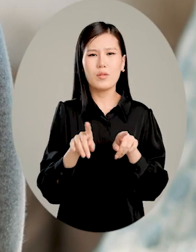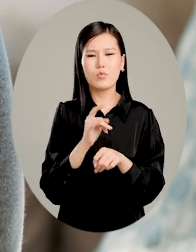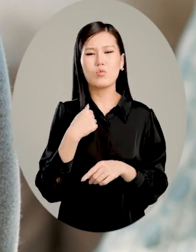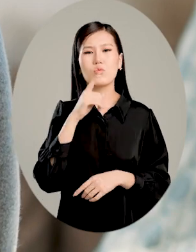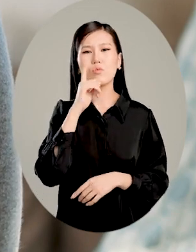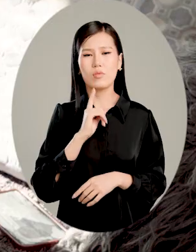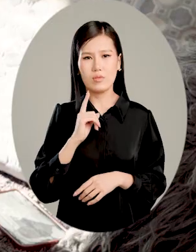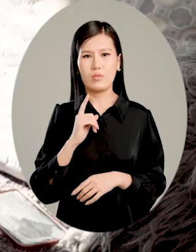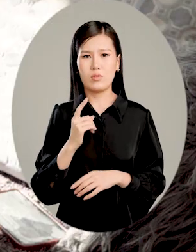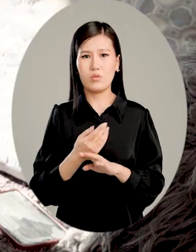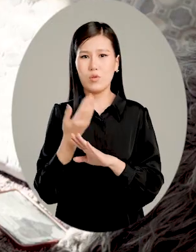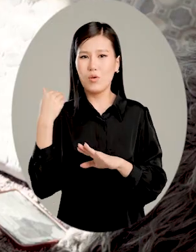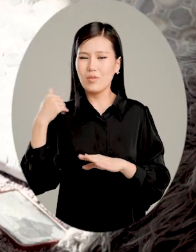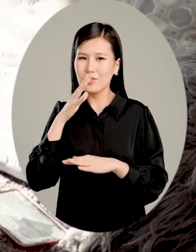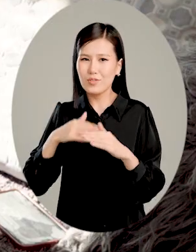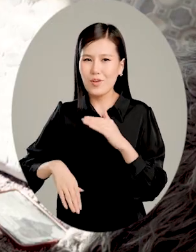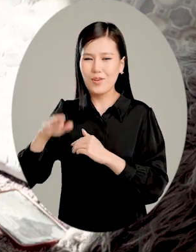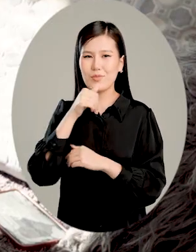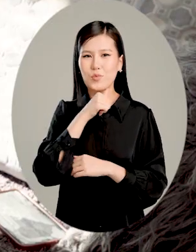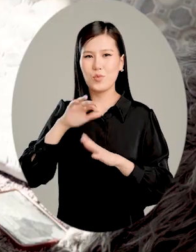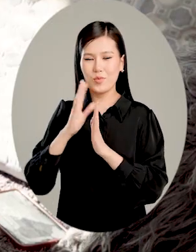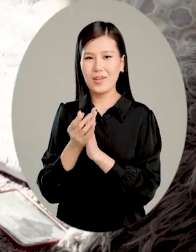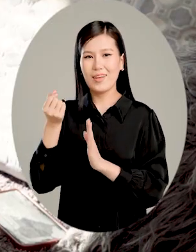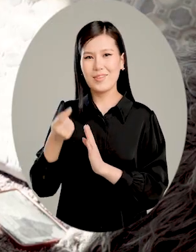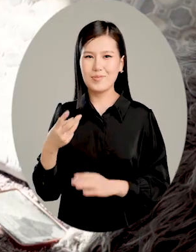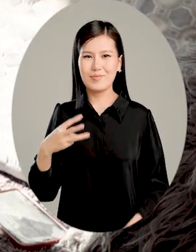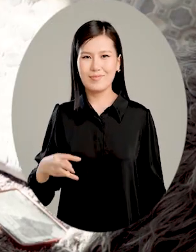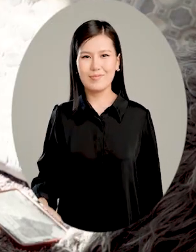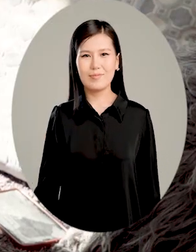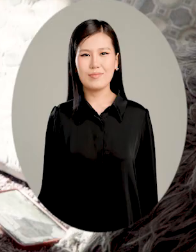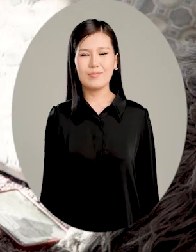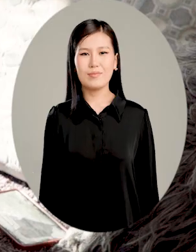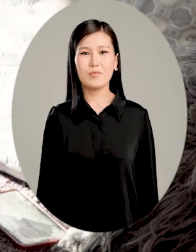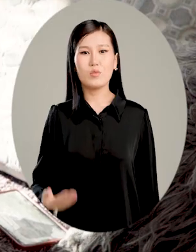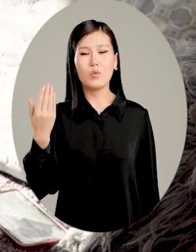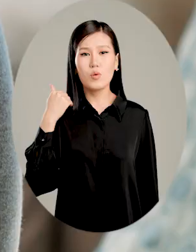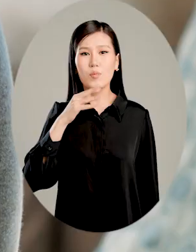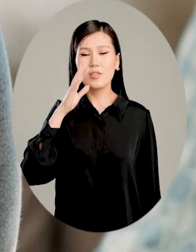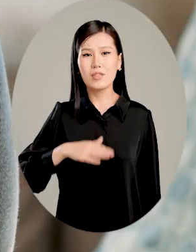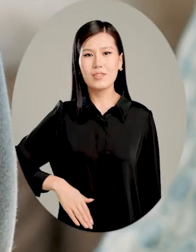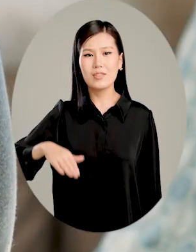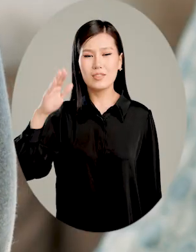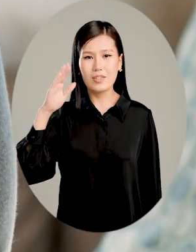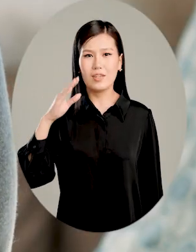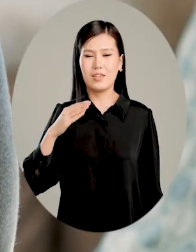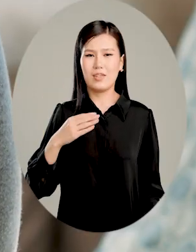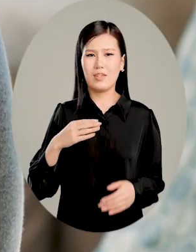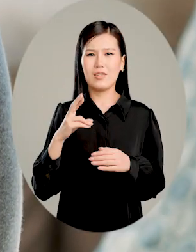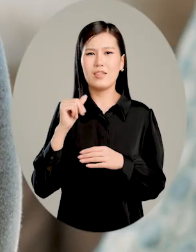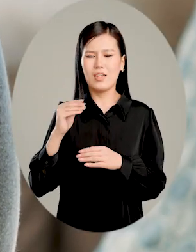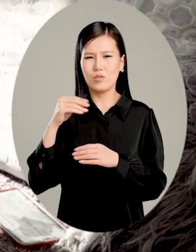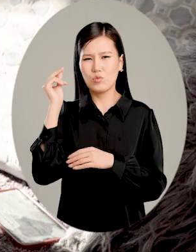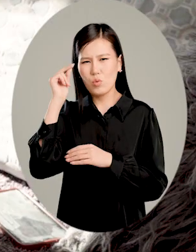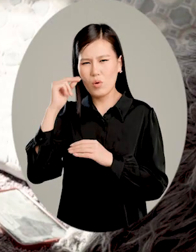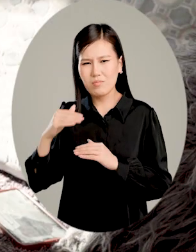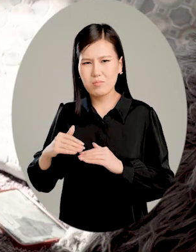хийдэмэн өөртөө. Арын бэлгийн нууцыг ер нь би бүгдийг мэддэм шүү. А караш гэдэг үеч арим билгээ